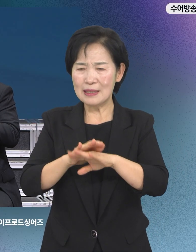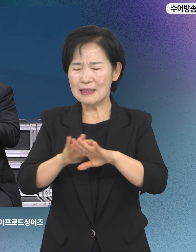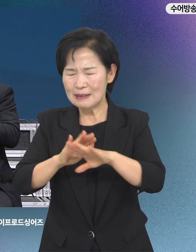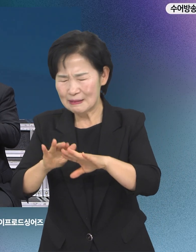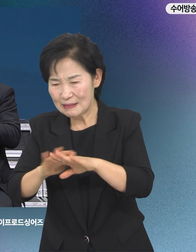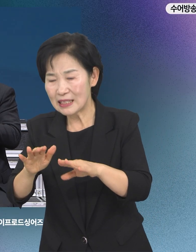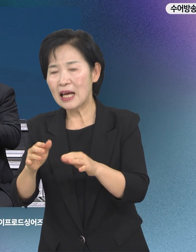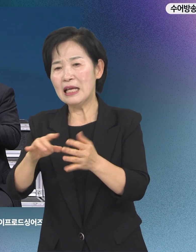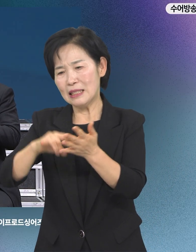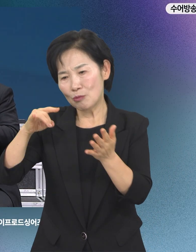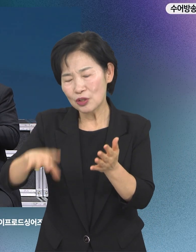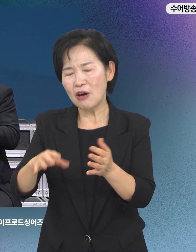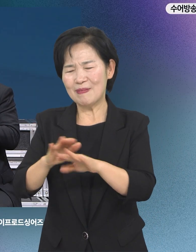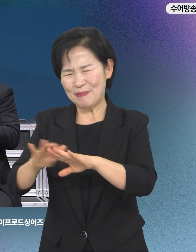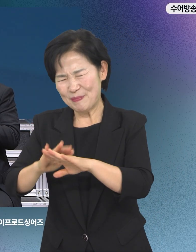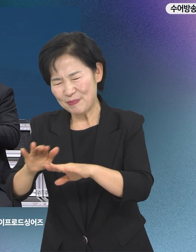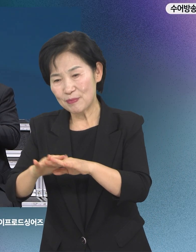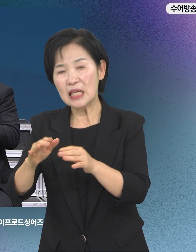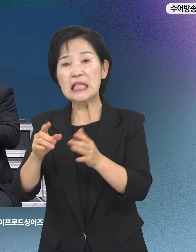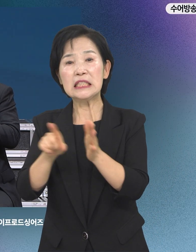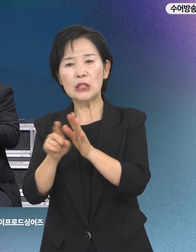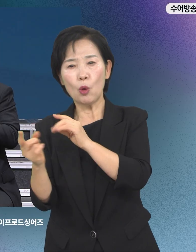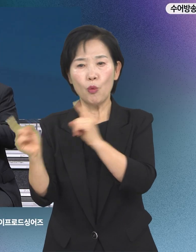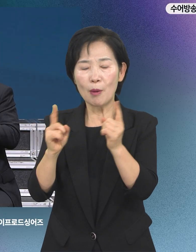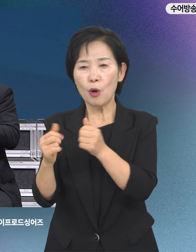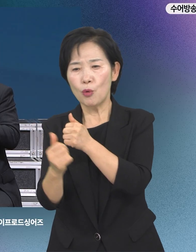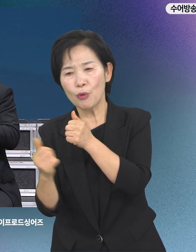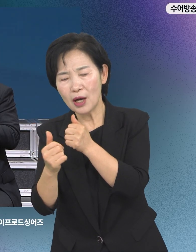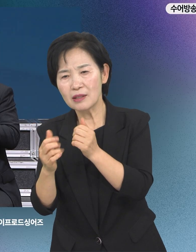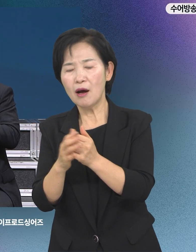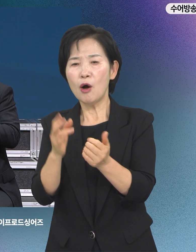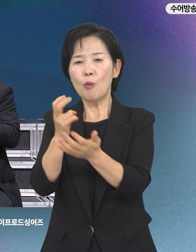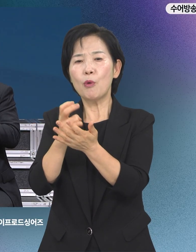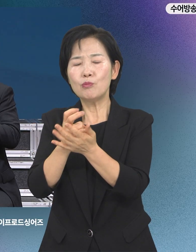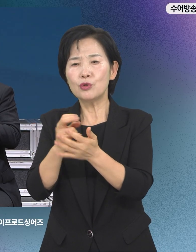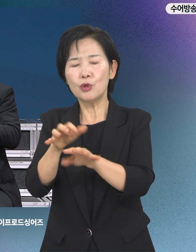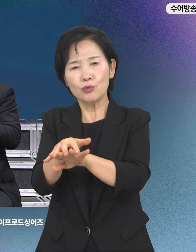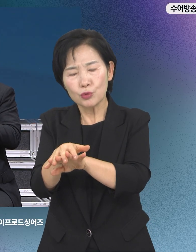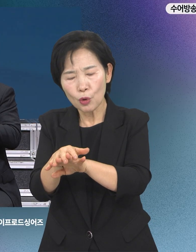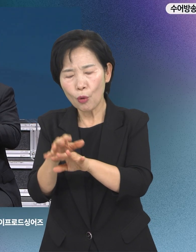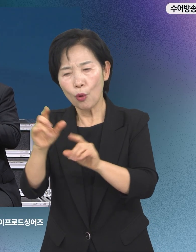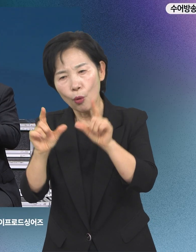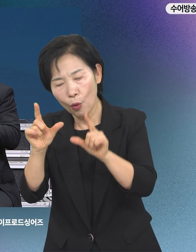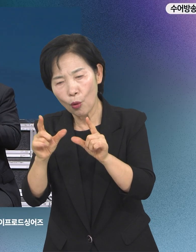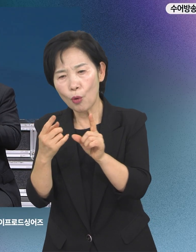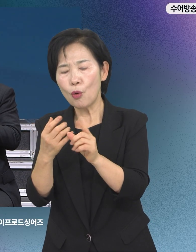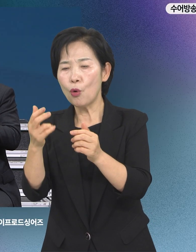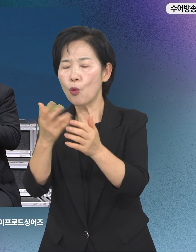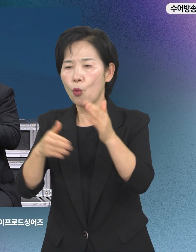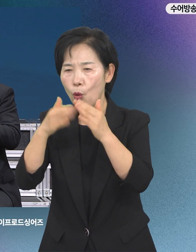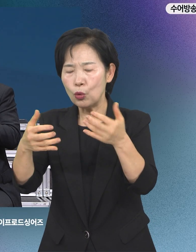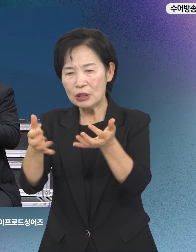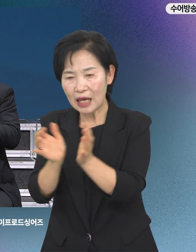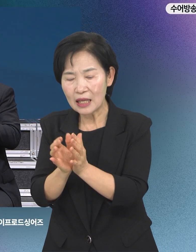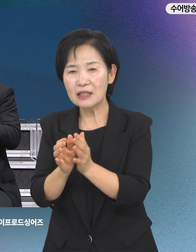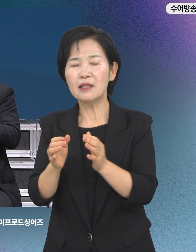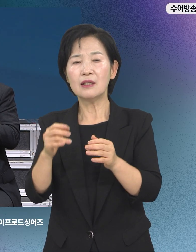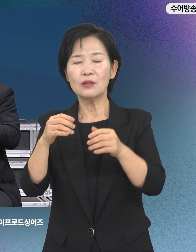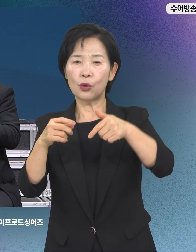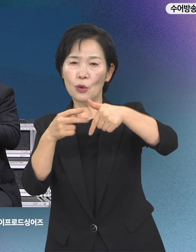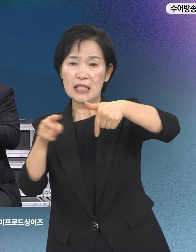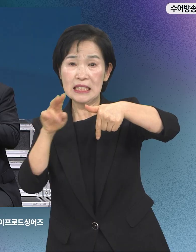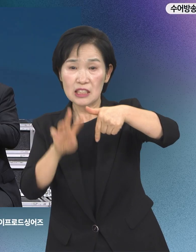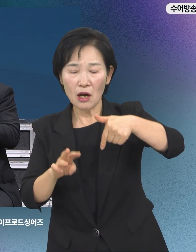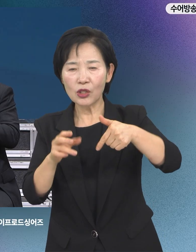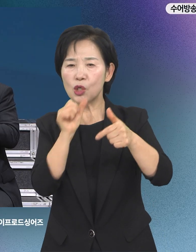세무소, 신용회복위원회, 법률구조공단, 심지어 인천구치소까지 제가 가야